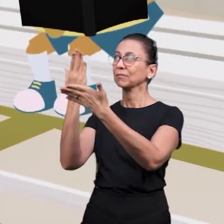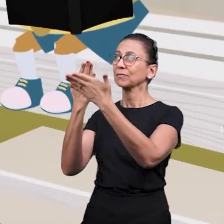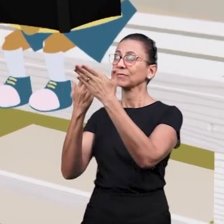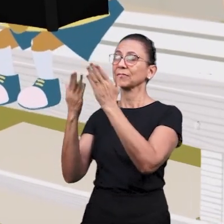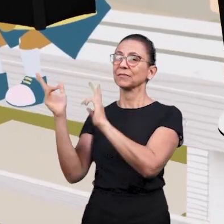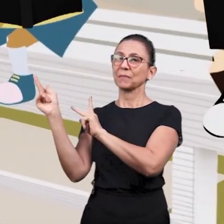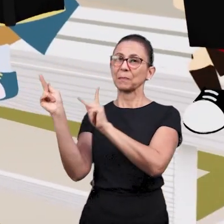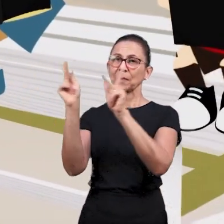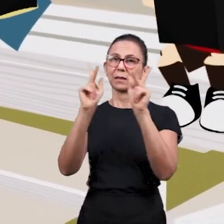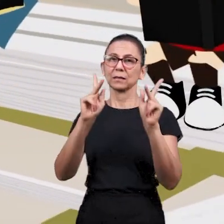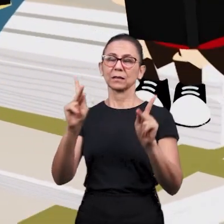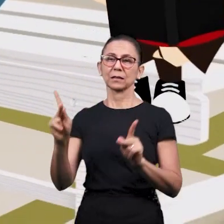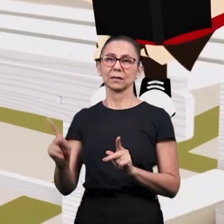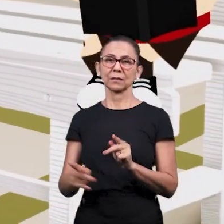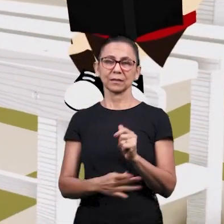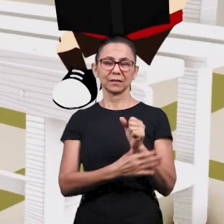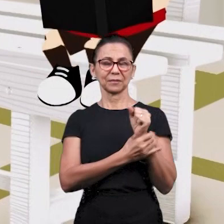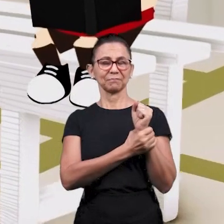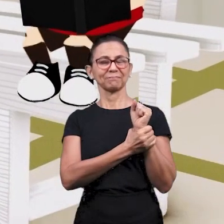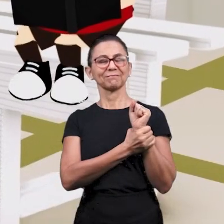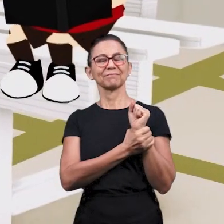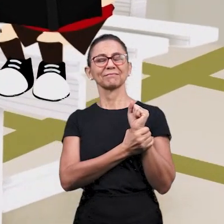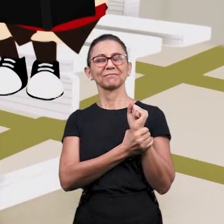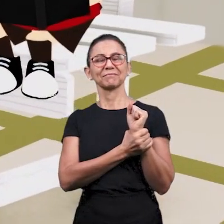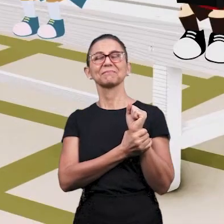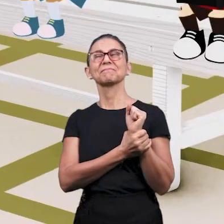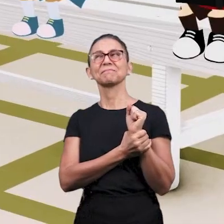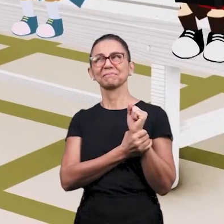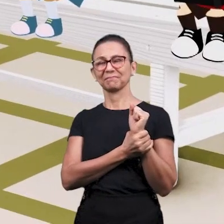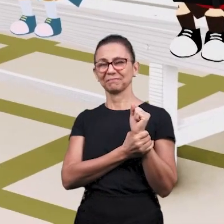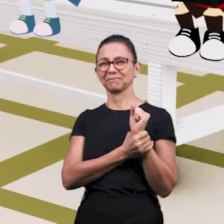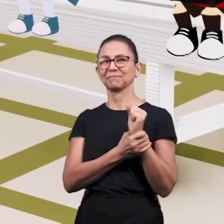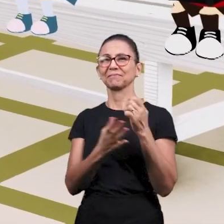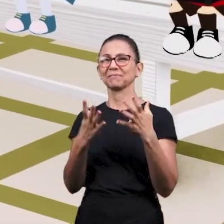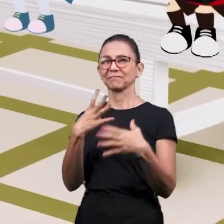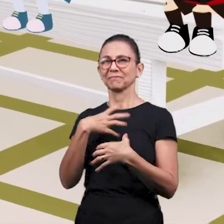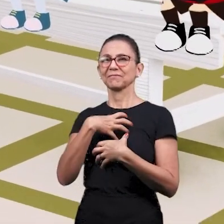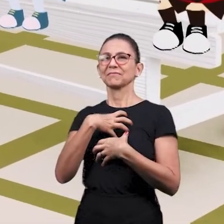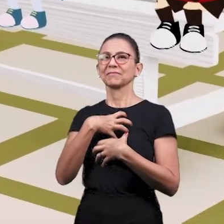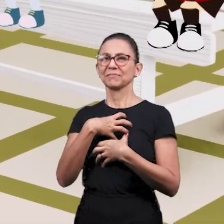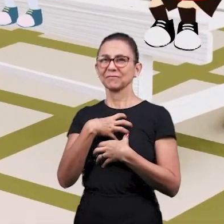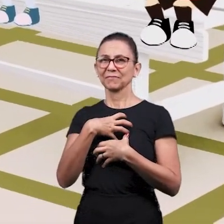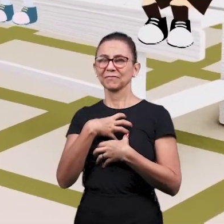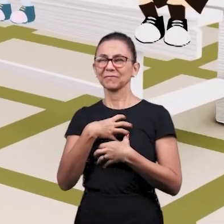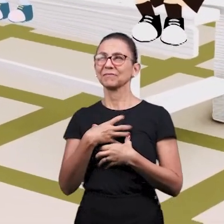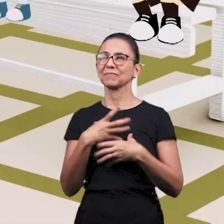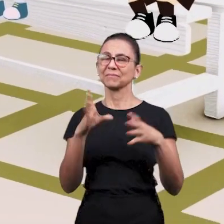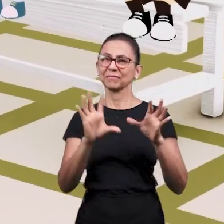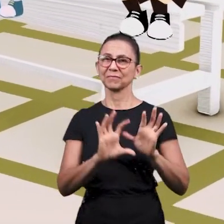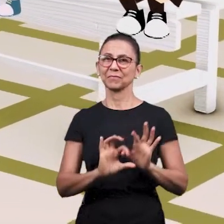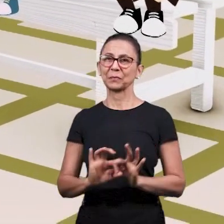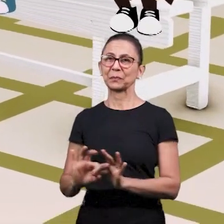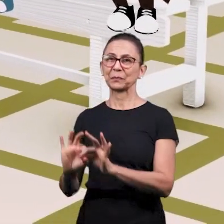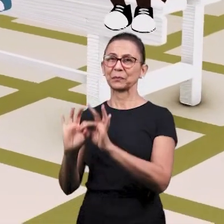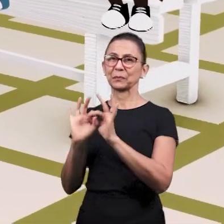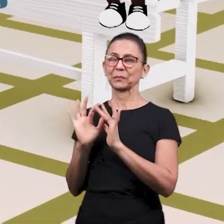мир и безопасность дай мне в Иисусе, моем Господе.